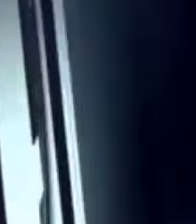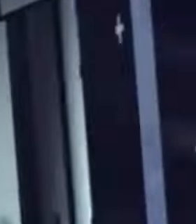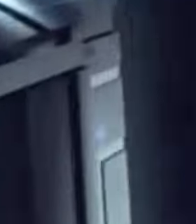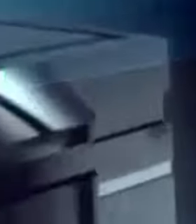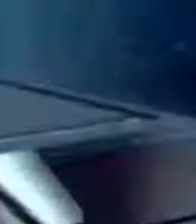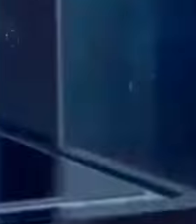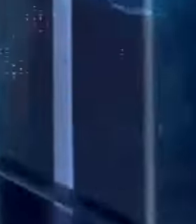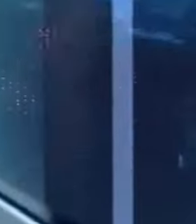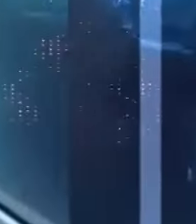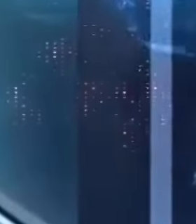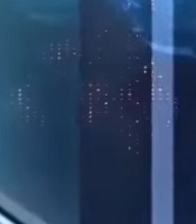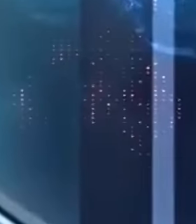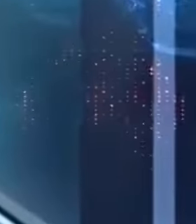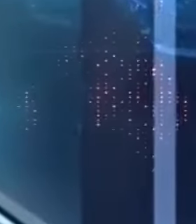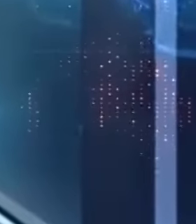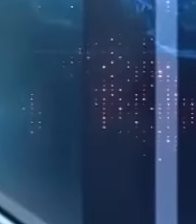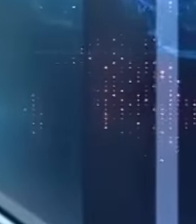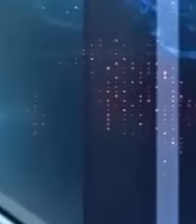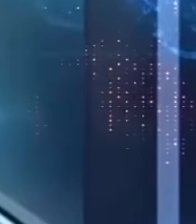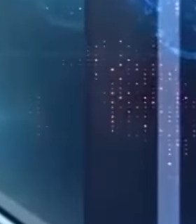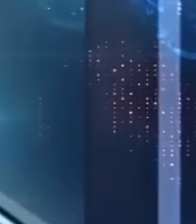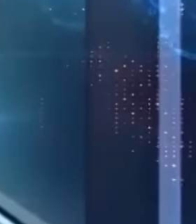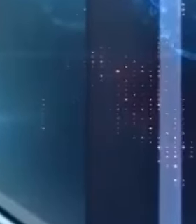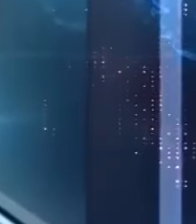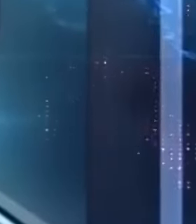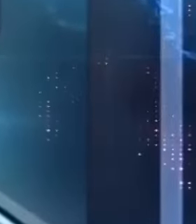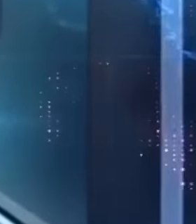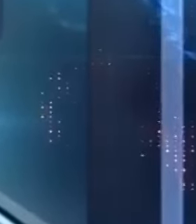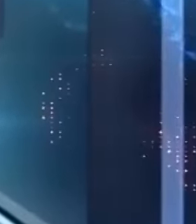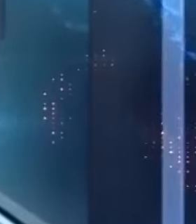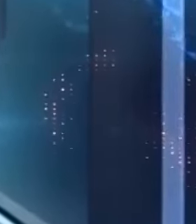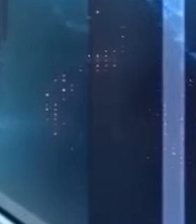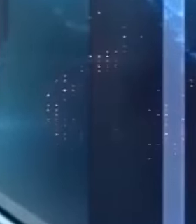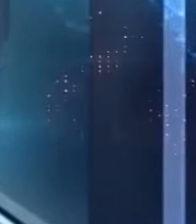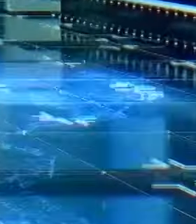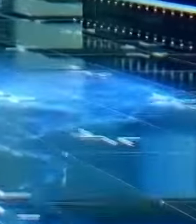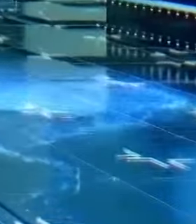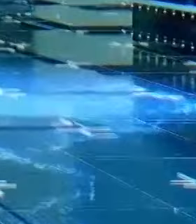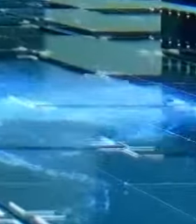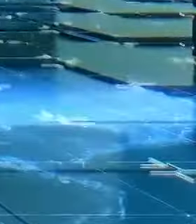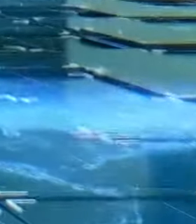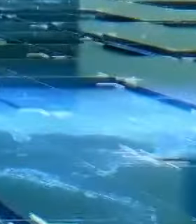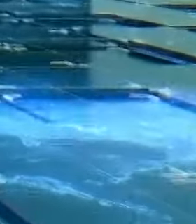Назарбаев, Хурманжан Касымжанулы, Абзал Иманали, телерадиокомпания ЖТСУ, Алматинская область.